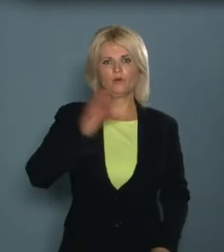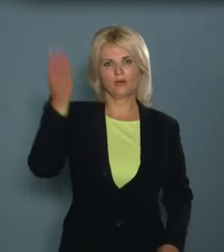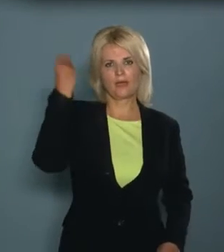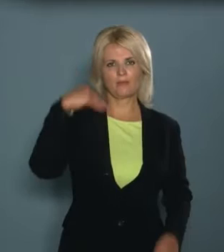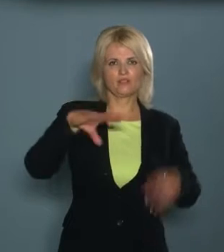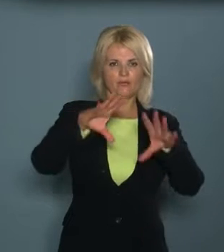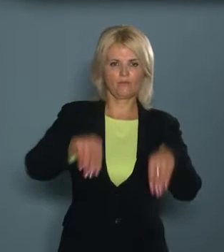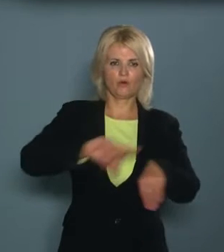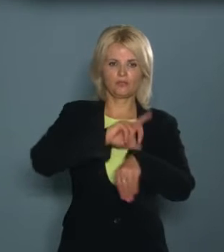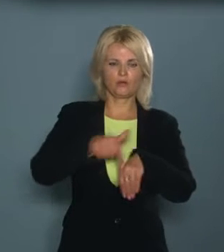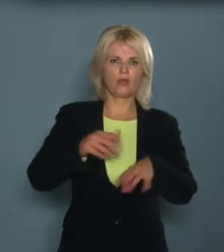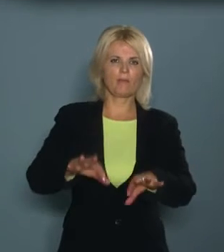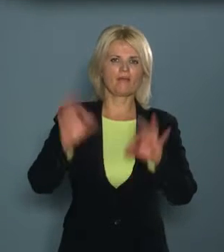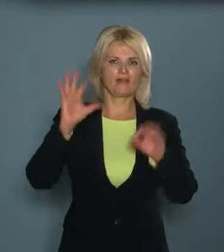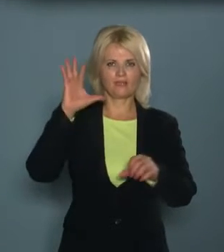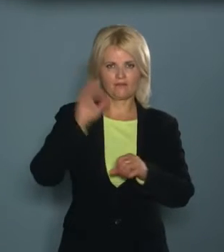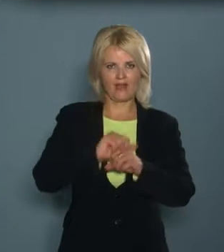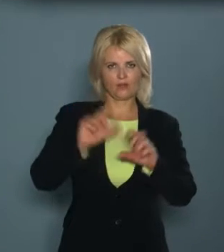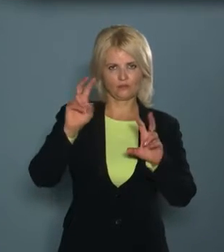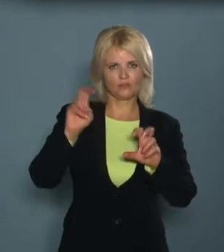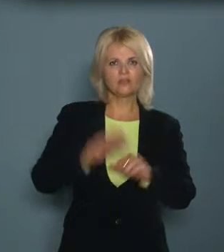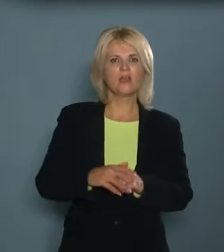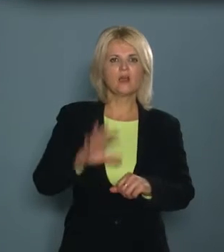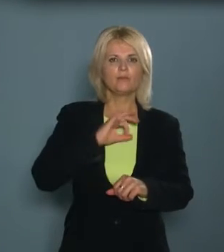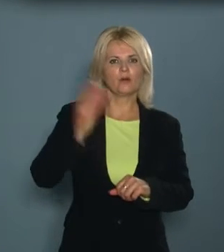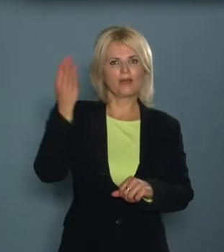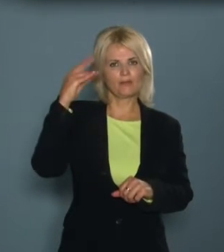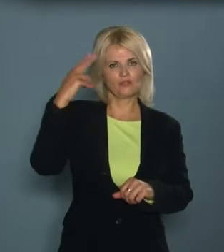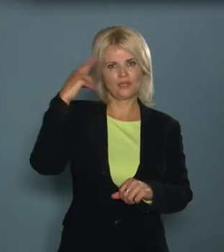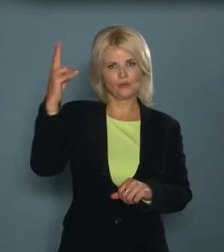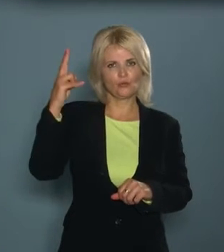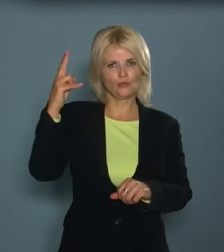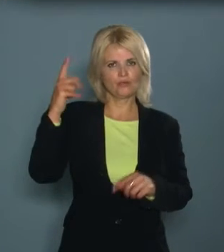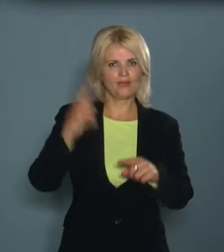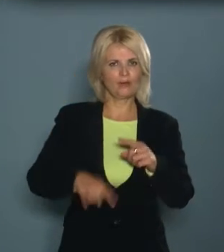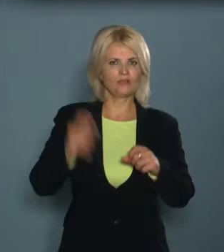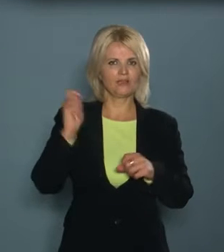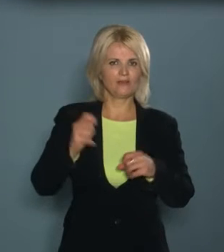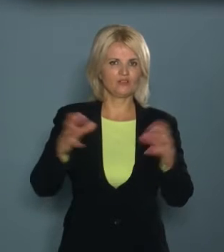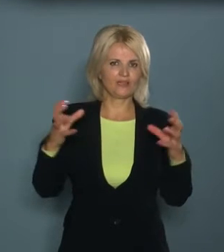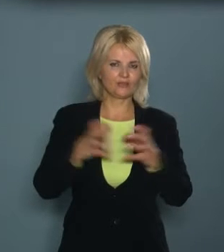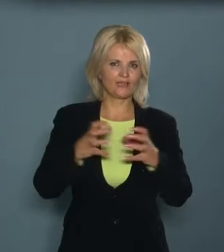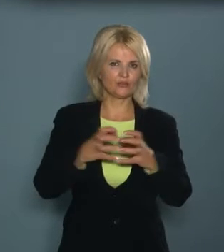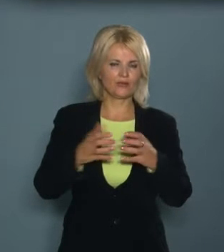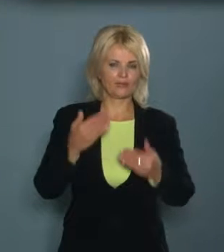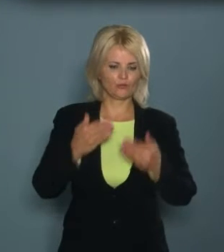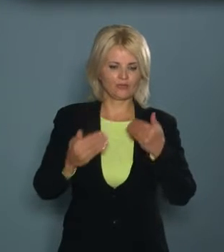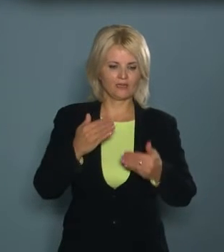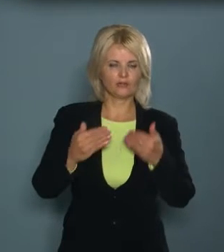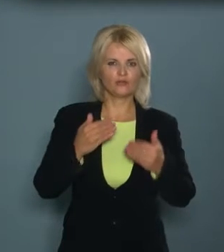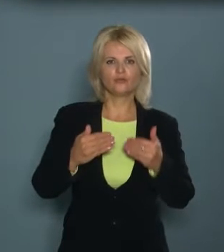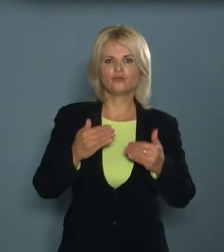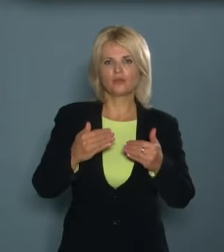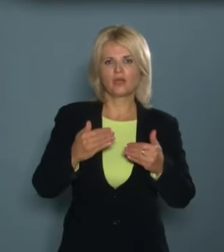Polgármesteri fogadóra a megválasztott válaszol. Polgármester úr a legutóbbi képviselőtestületi ülésen több